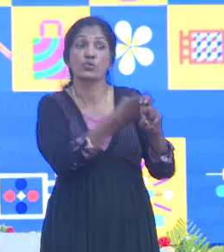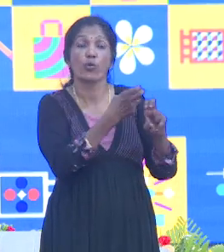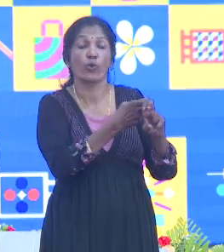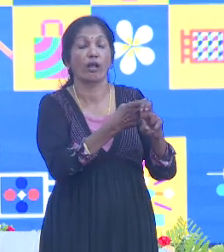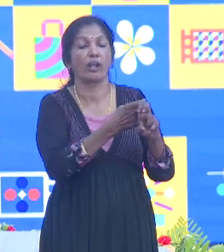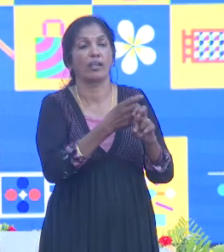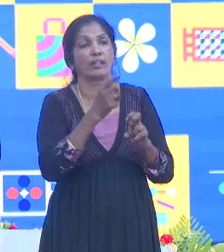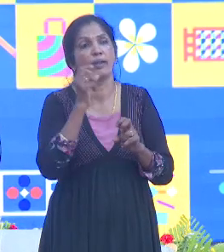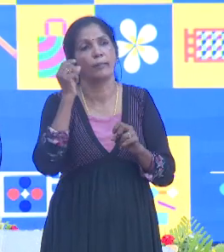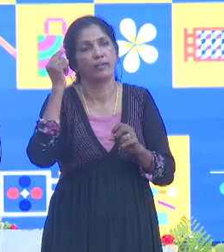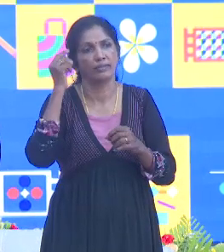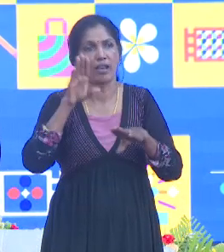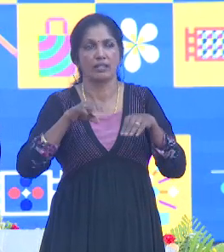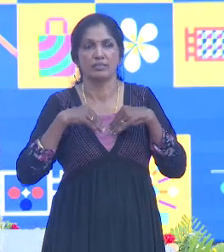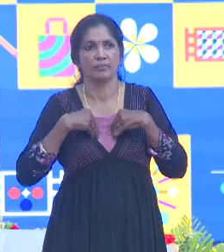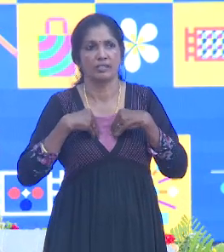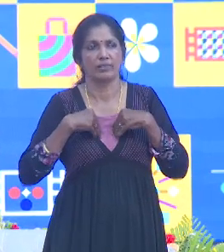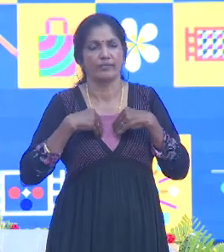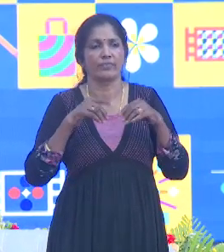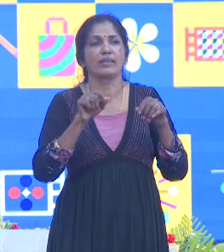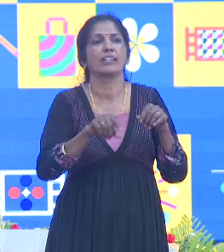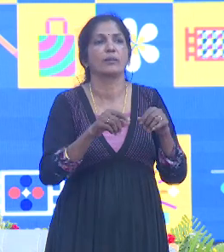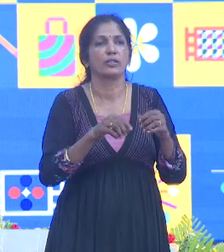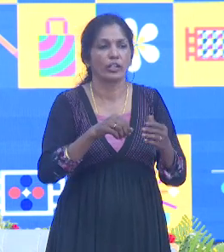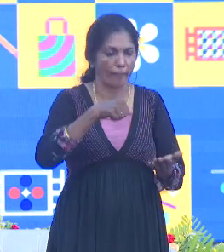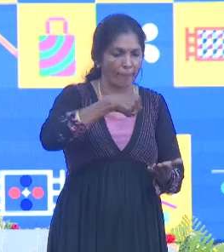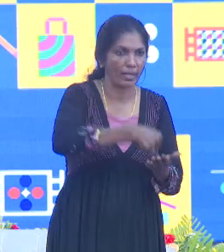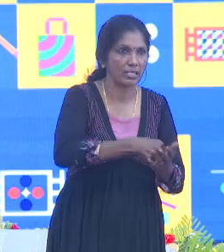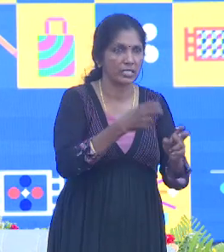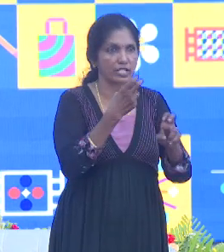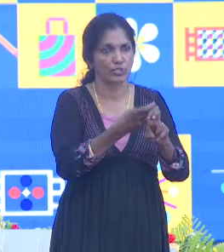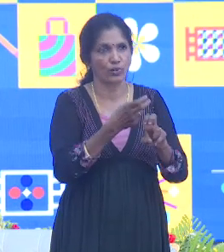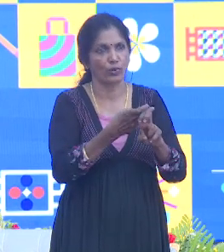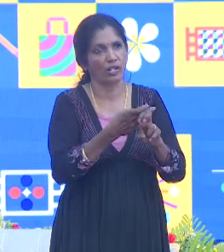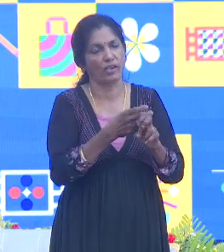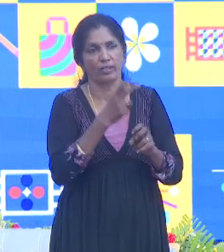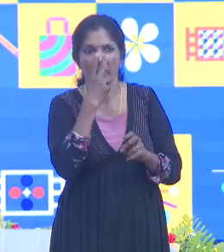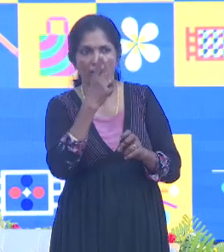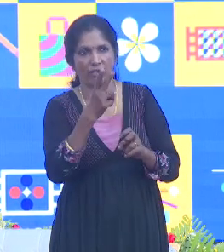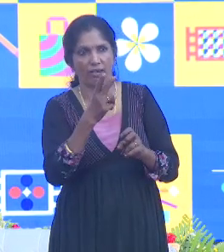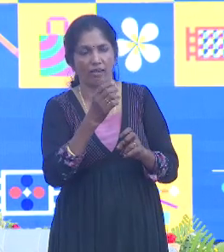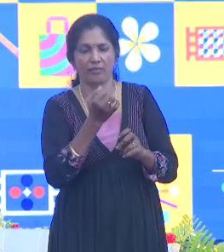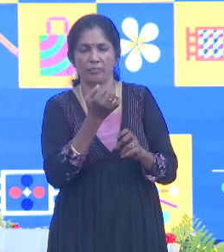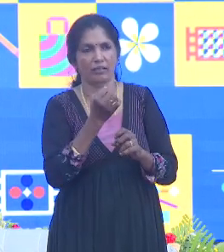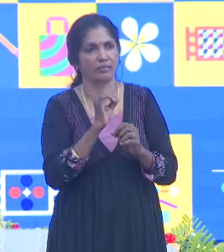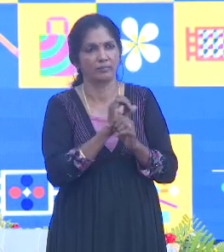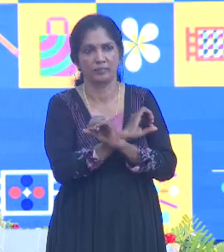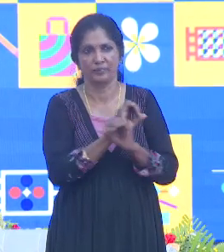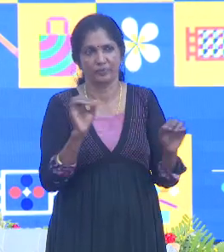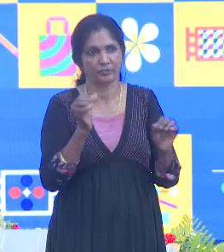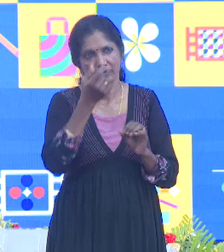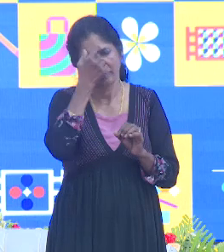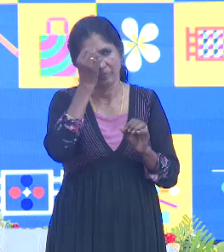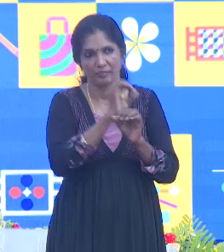കേരളത്തിൻ്റെ സുസ്ഥിര വികസനത്തിൻ്റെ ആധാരശിലയായി തന്നെ നമുക്ക് കാണുന്നതിൽ ഒരു തെറ്റുമില്ലെന്നാണ് എൻ്റെ അഭിപ്രായം.